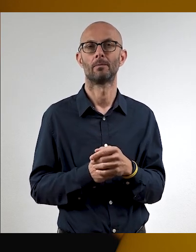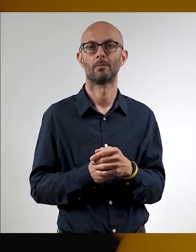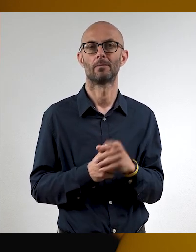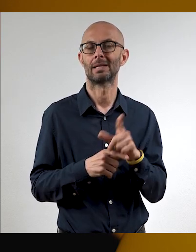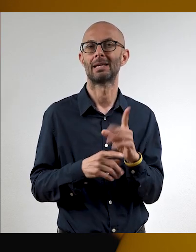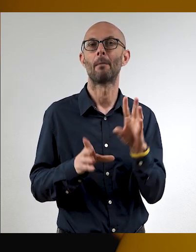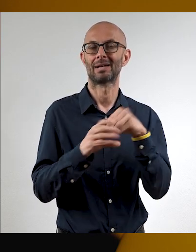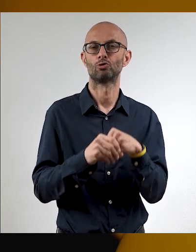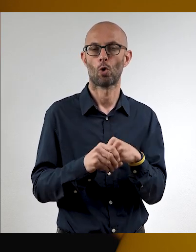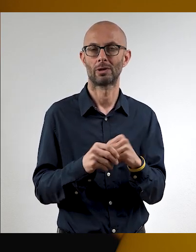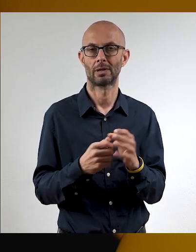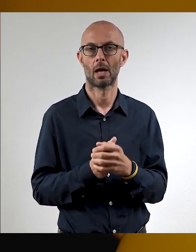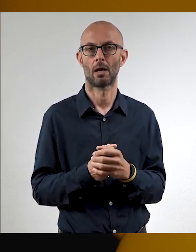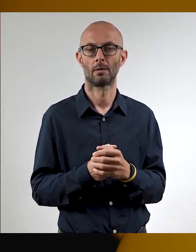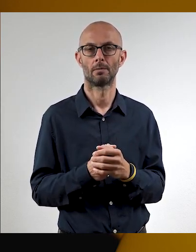ki je prisotna